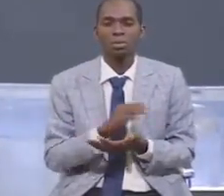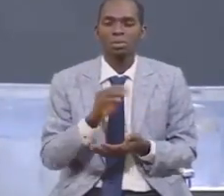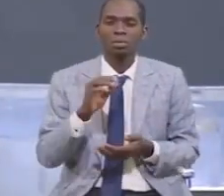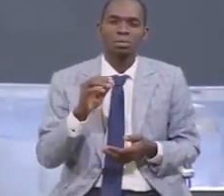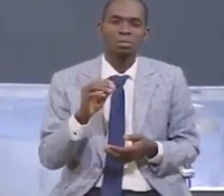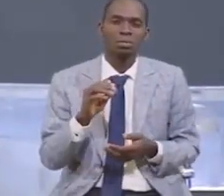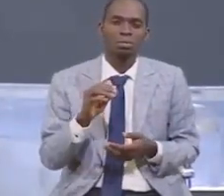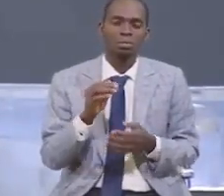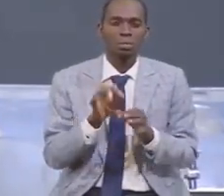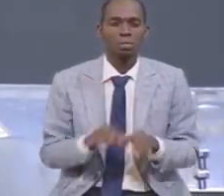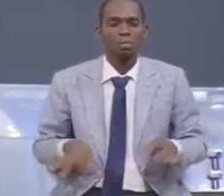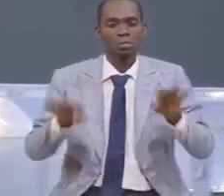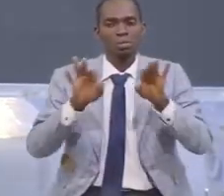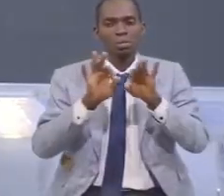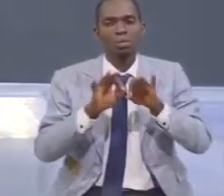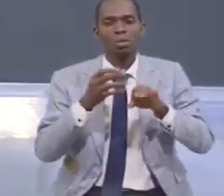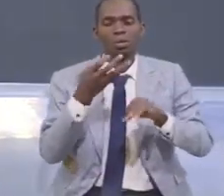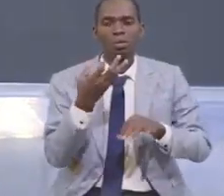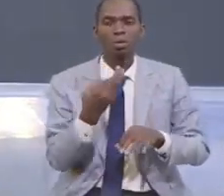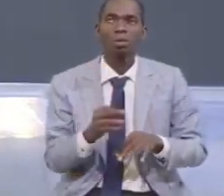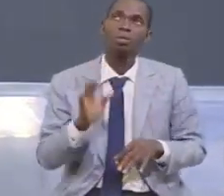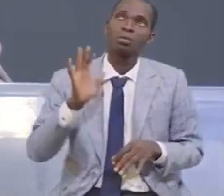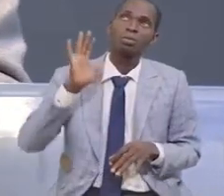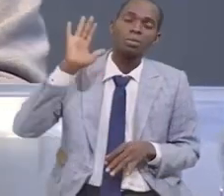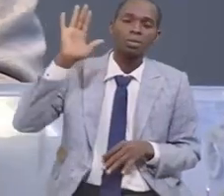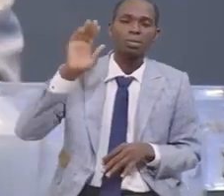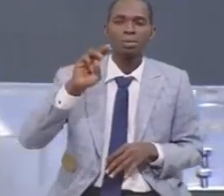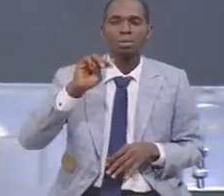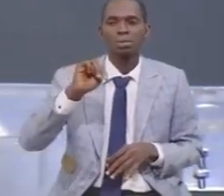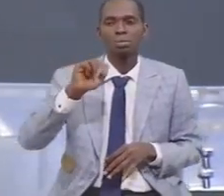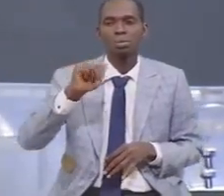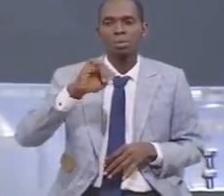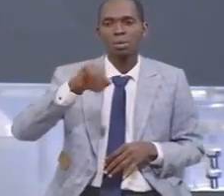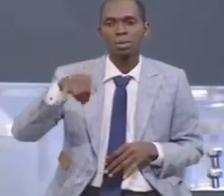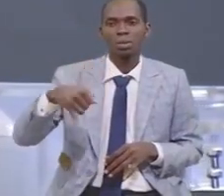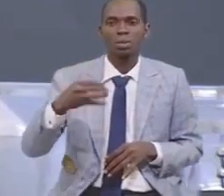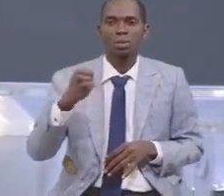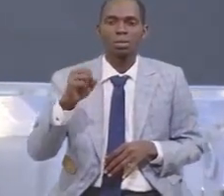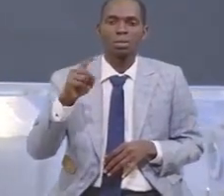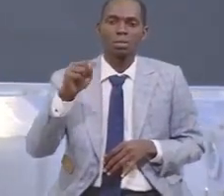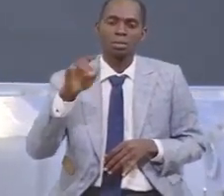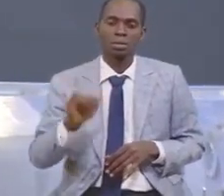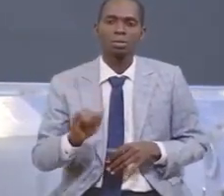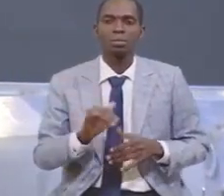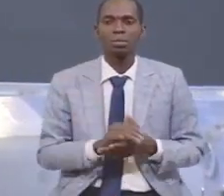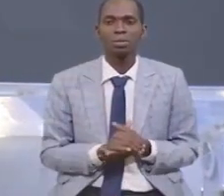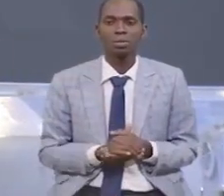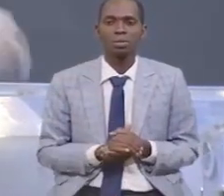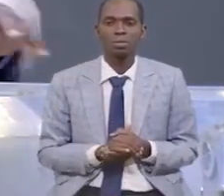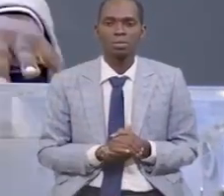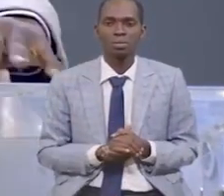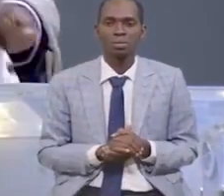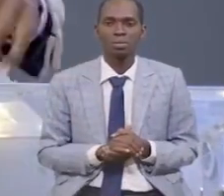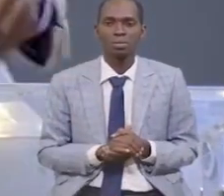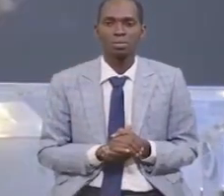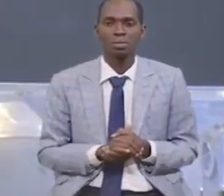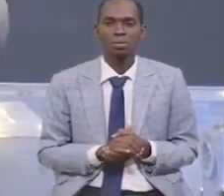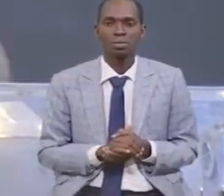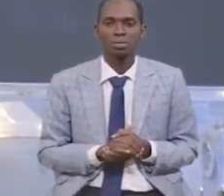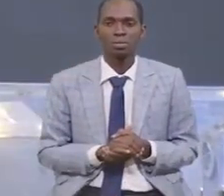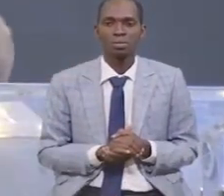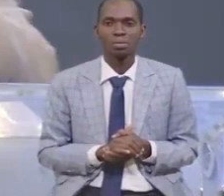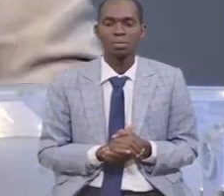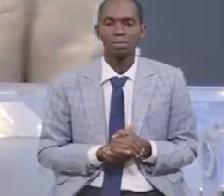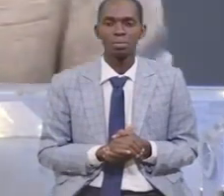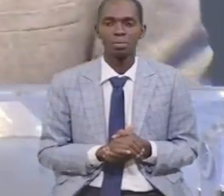essentials of his majesty. మొదటిది ఆయన మహిమ ప్రభావాల ఔన్నత్యానికి సంబంధించిన అత్యావశ్యకమైన